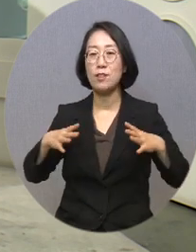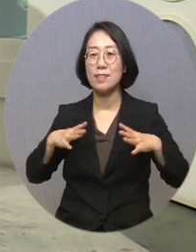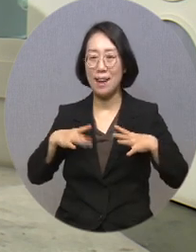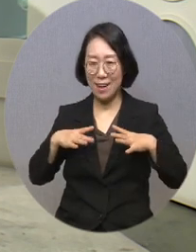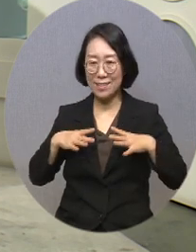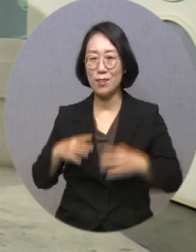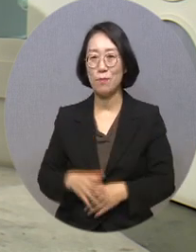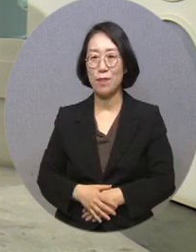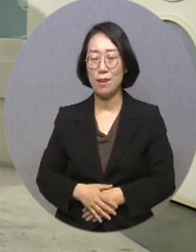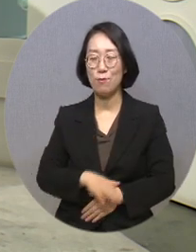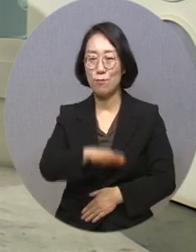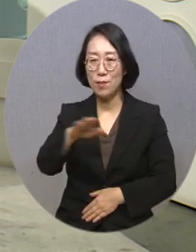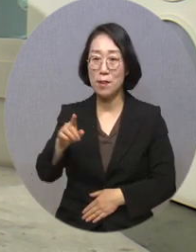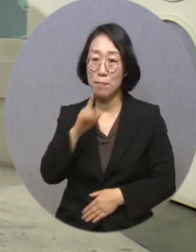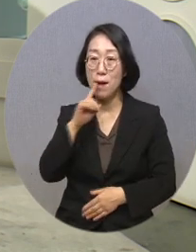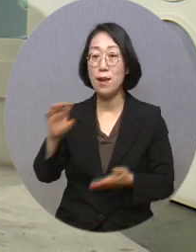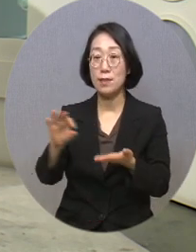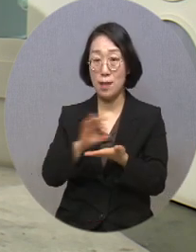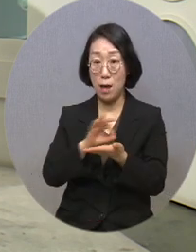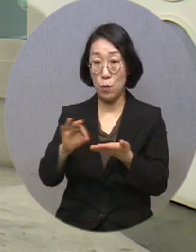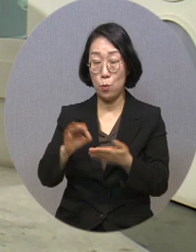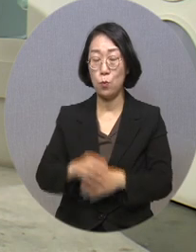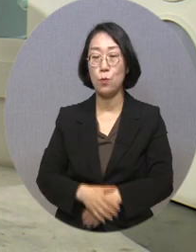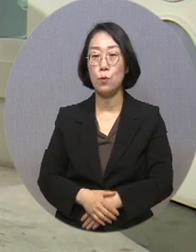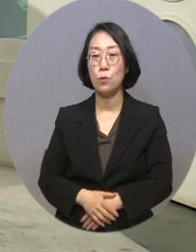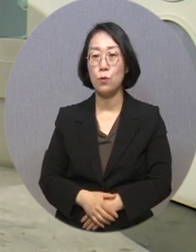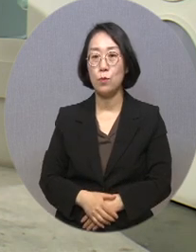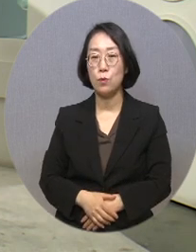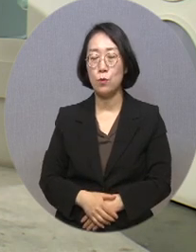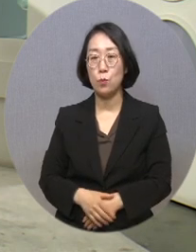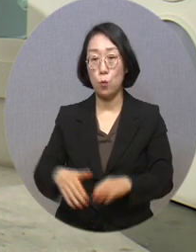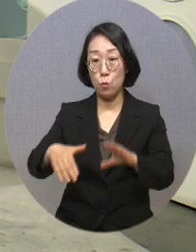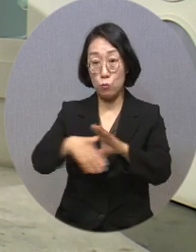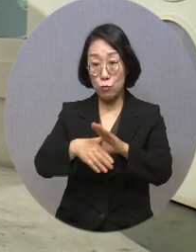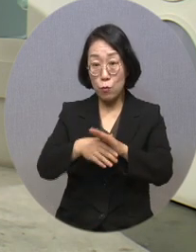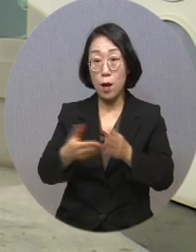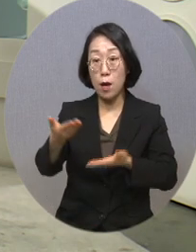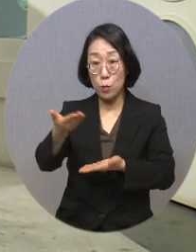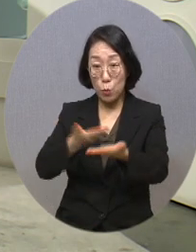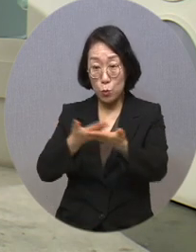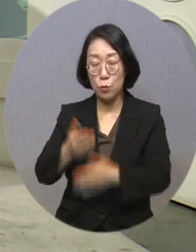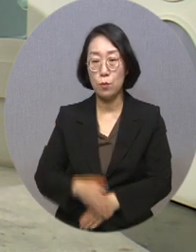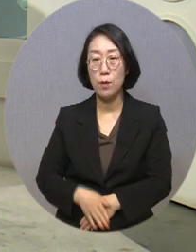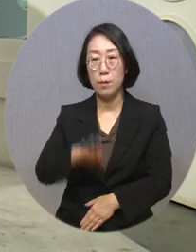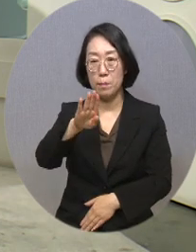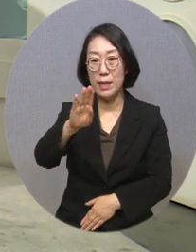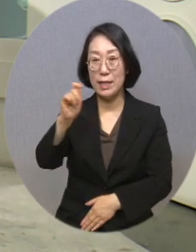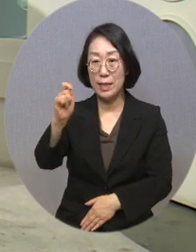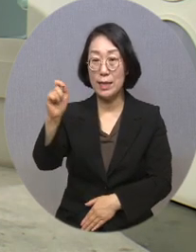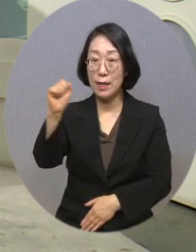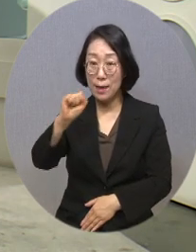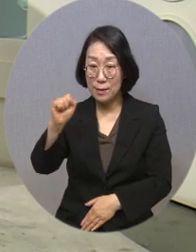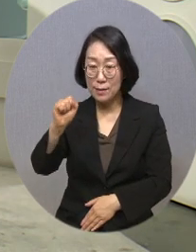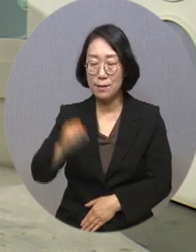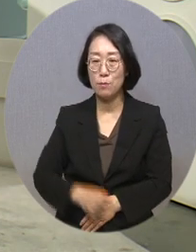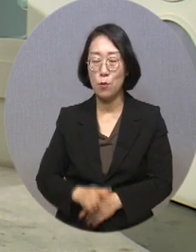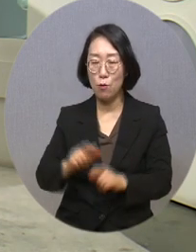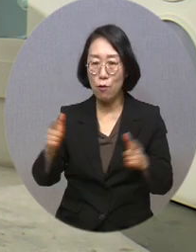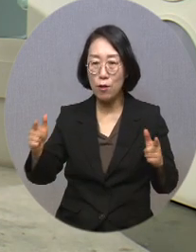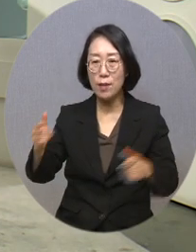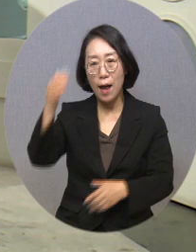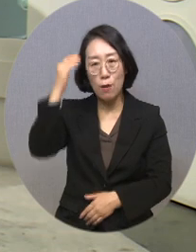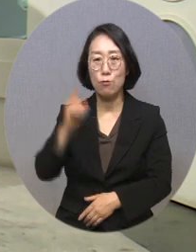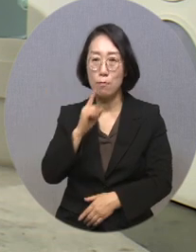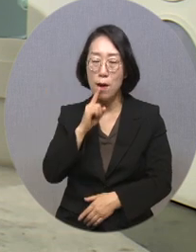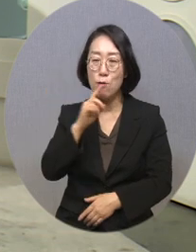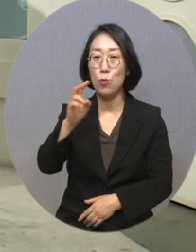우리가 우리말을 쓰고 네, 있고 네. 심지어는 문화 교류의 BTS가 네. 우리말로 노래를 팝을 했을 네.